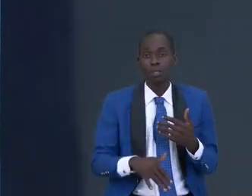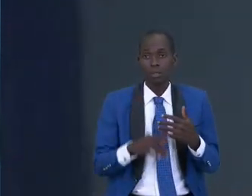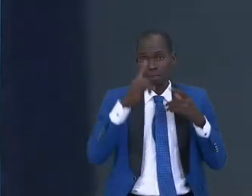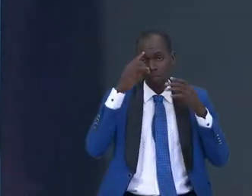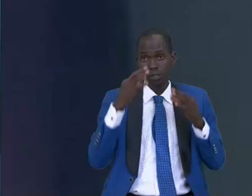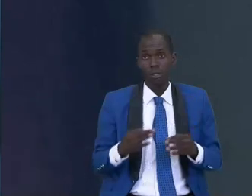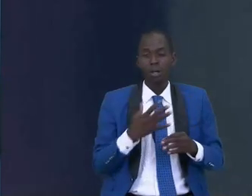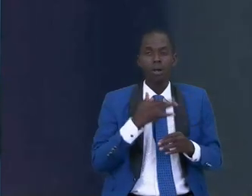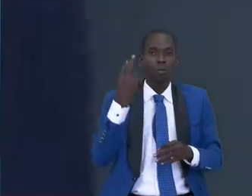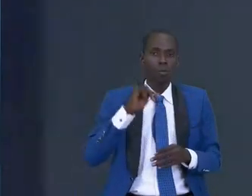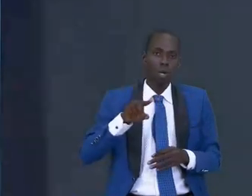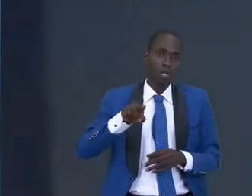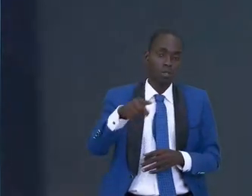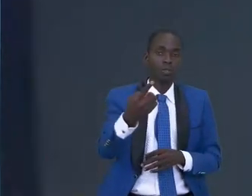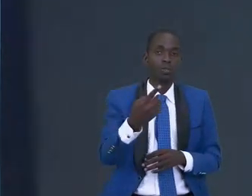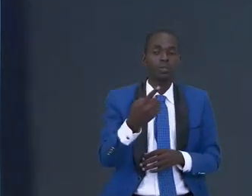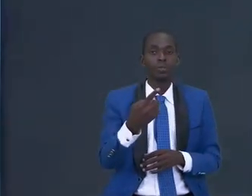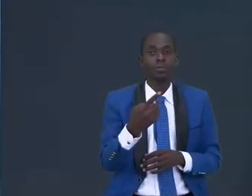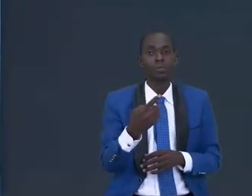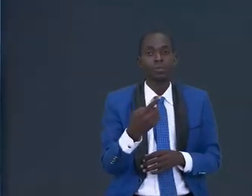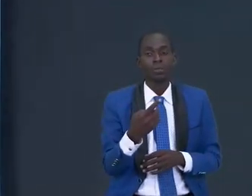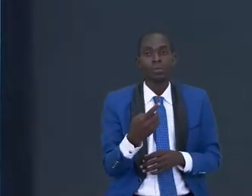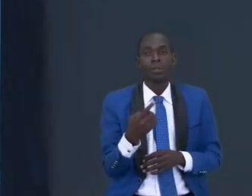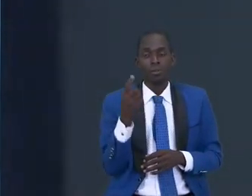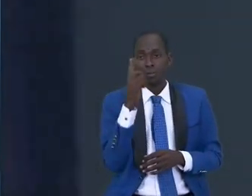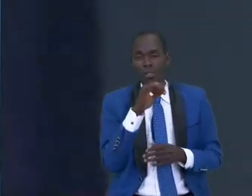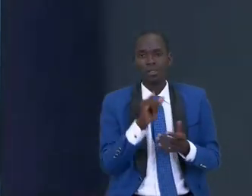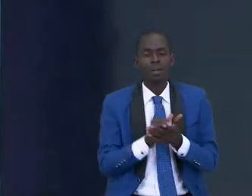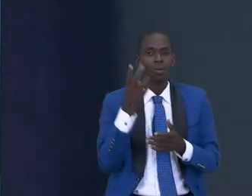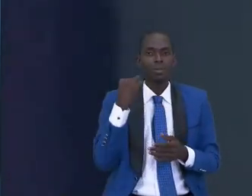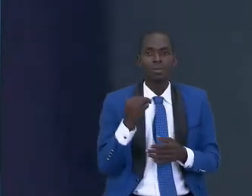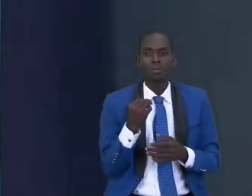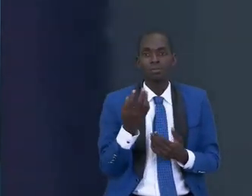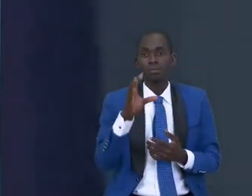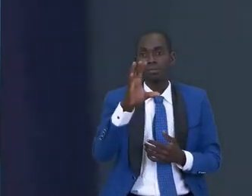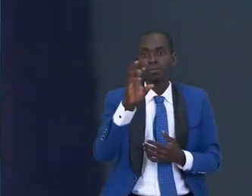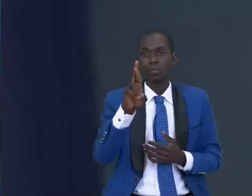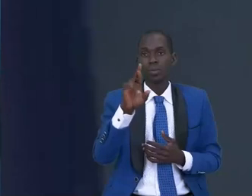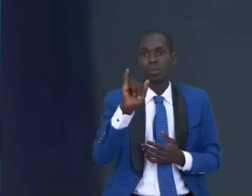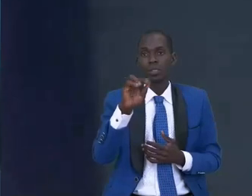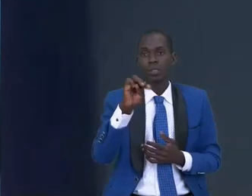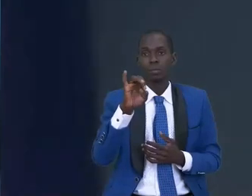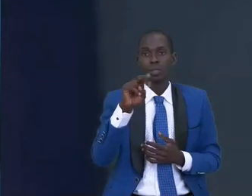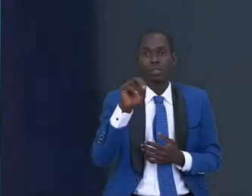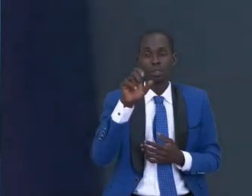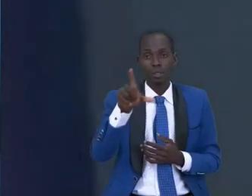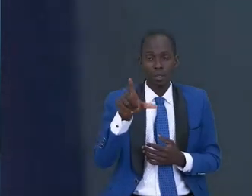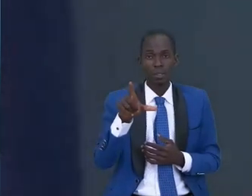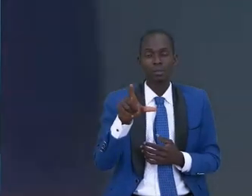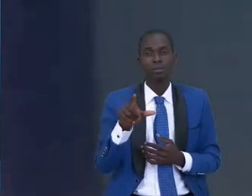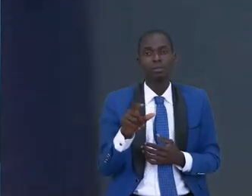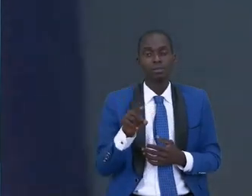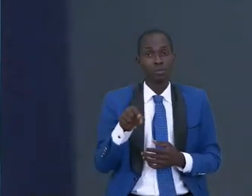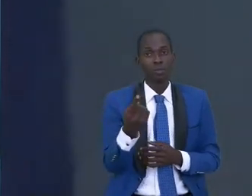mauvaises décisions. J'ai pris de mauvaises décisions et j'étais faussement accusé. Et cela fait que j'ai